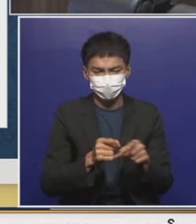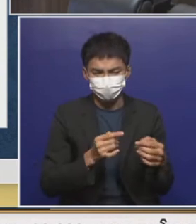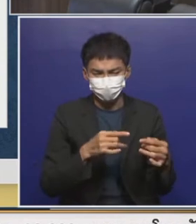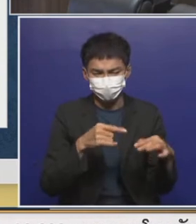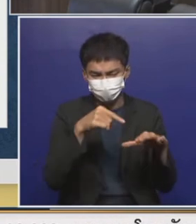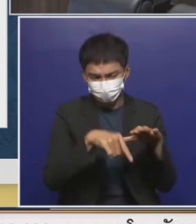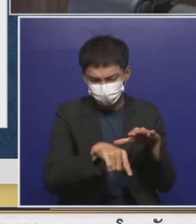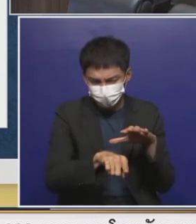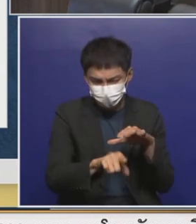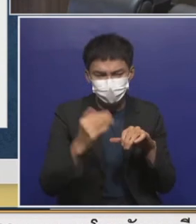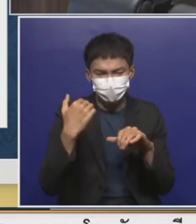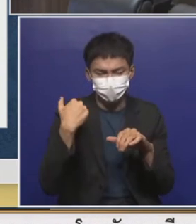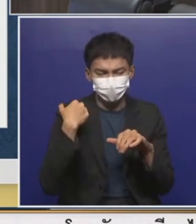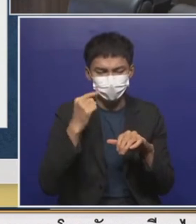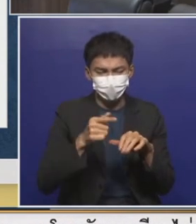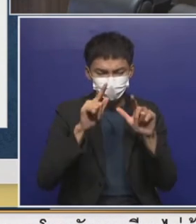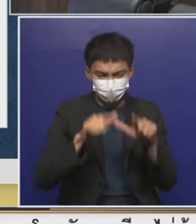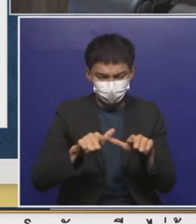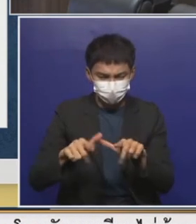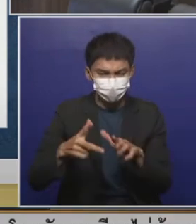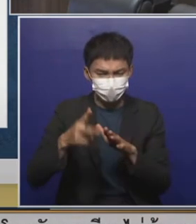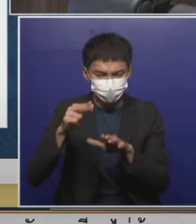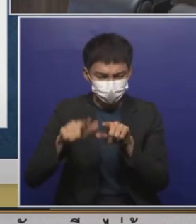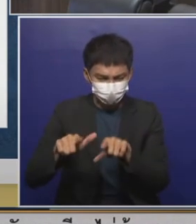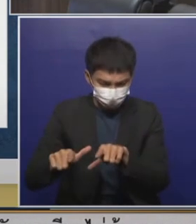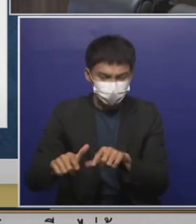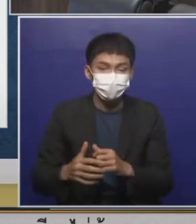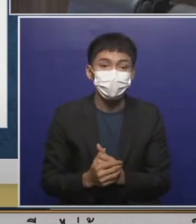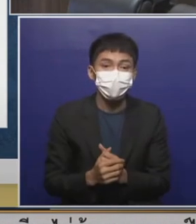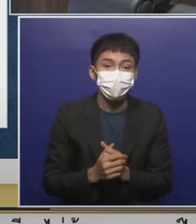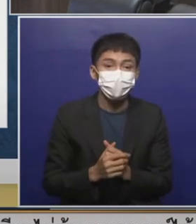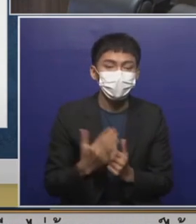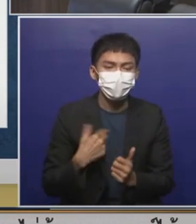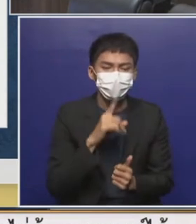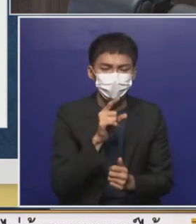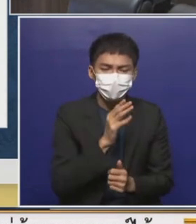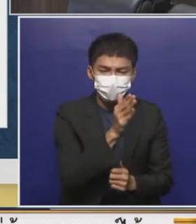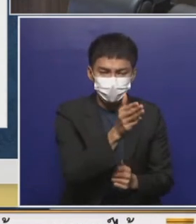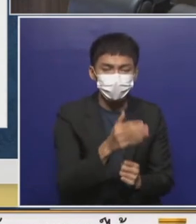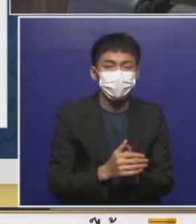อนอยู่ก็ต้องปรับลงอีกผมต้องถามตรงๆแบบนี้พฤติกรรมแซง